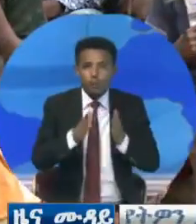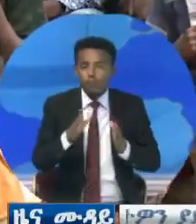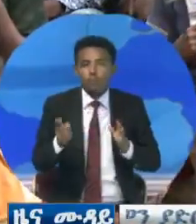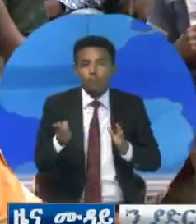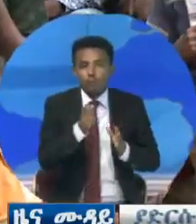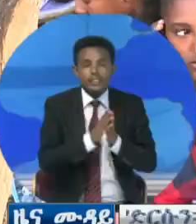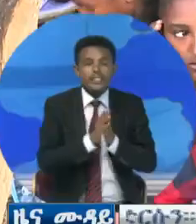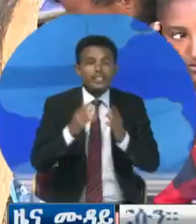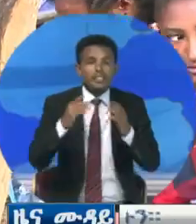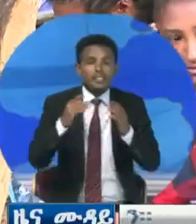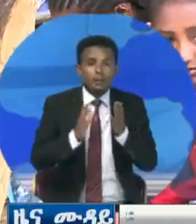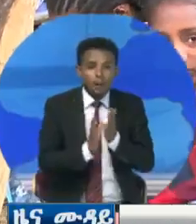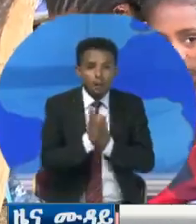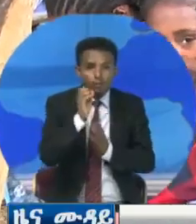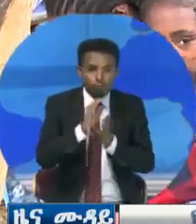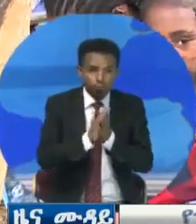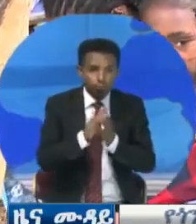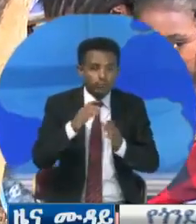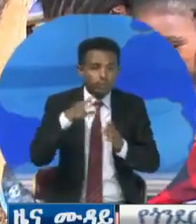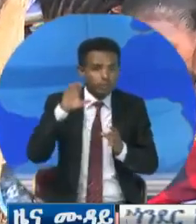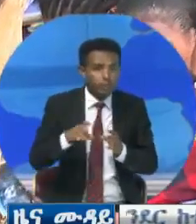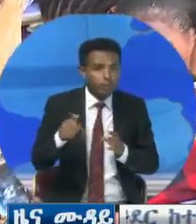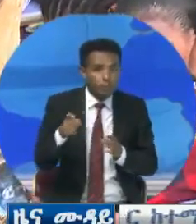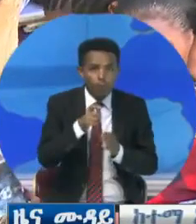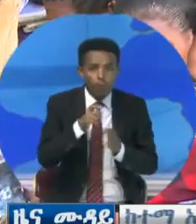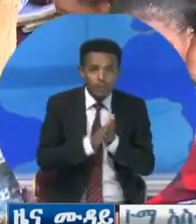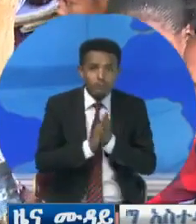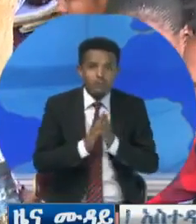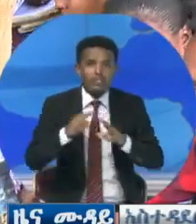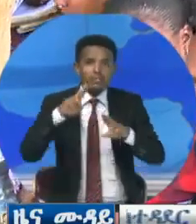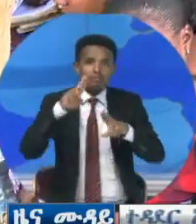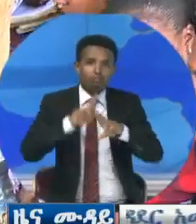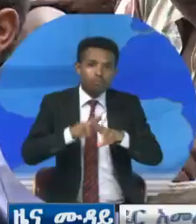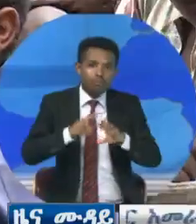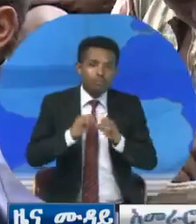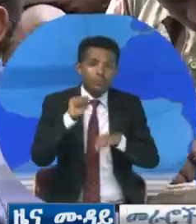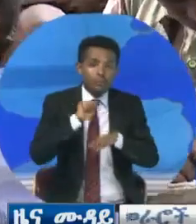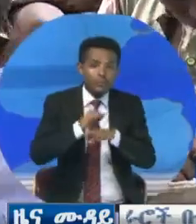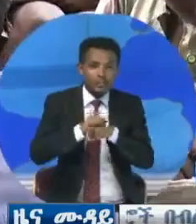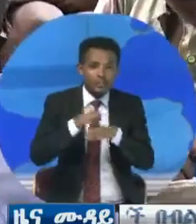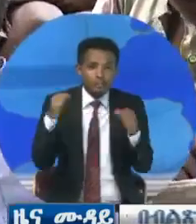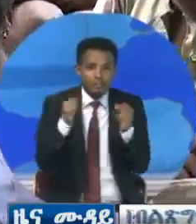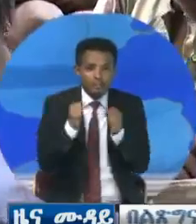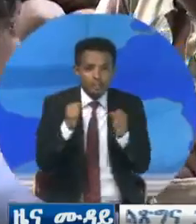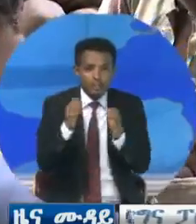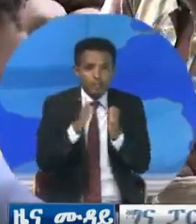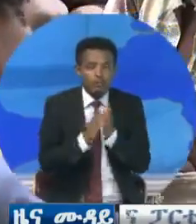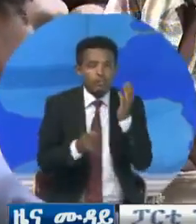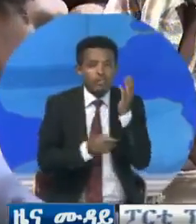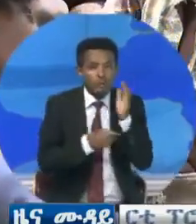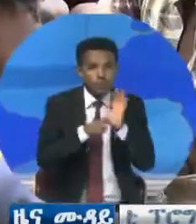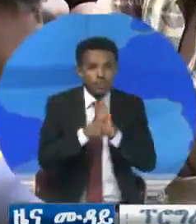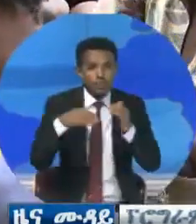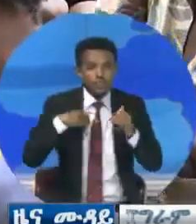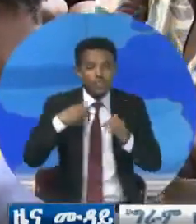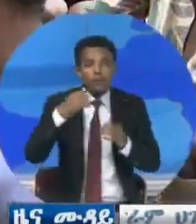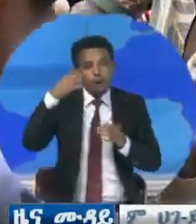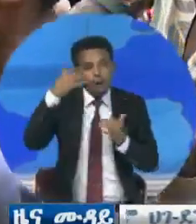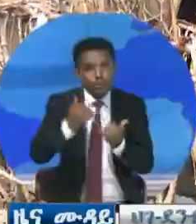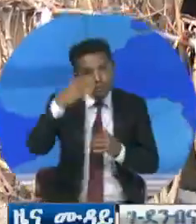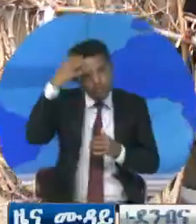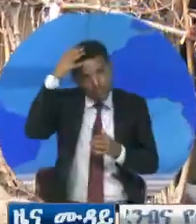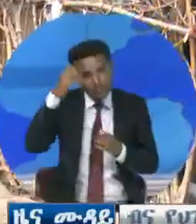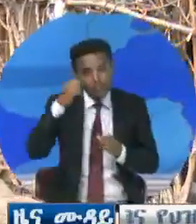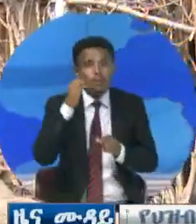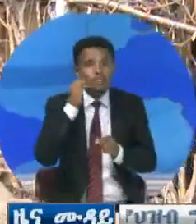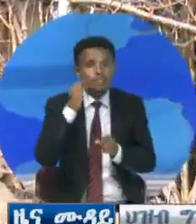ግዴታ መሆኑን ተገንዝቦ ድንጋይ ላይ ተቀምጠው በፀሐይና በብርድ ፈተና ውስጥ ያሉትን ህጻናት መታደግ አሁንም የመንግስት የቤት ስራ መሆኑ